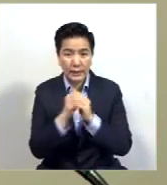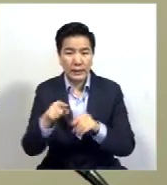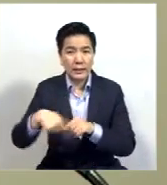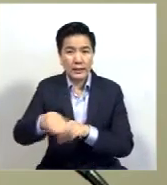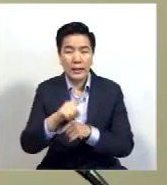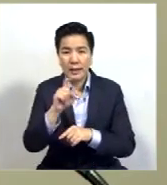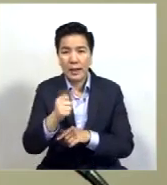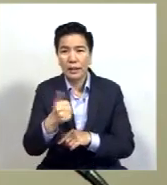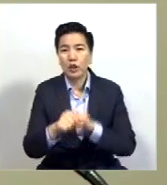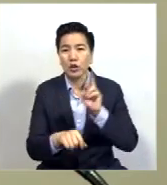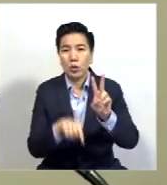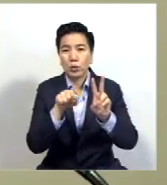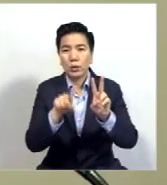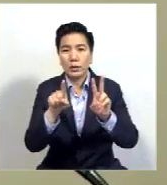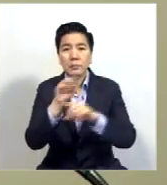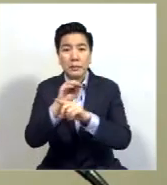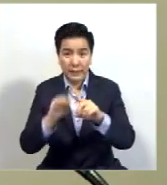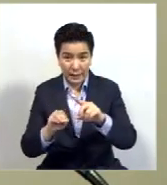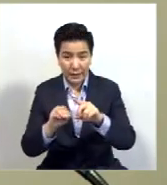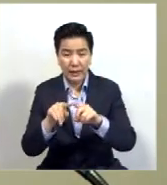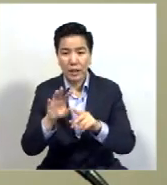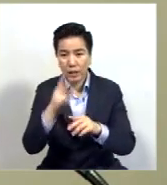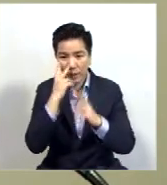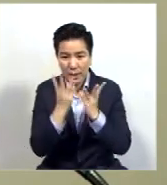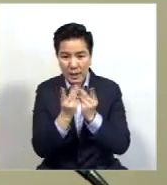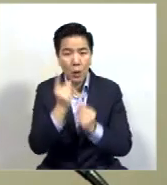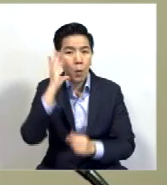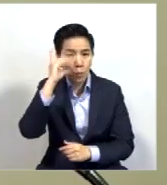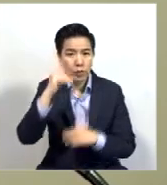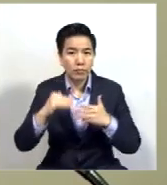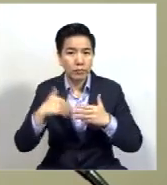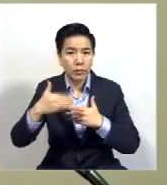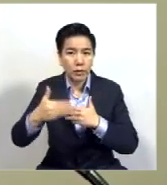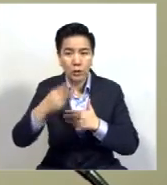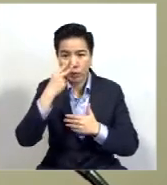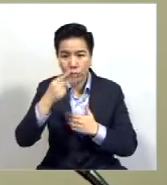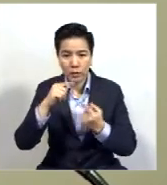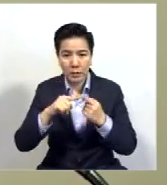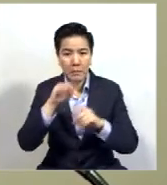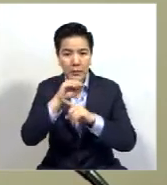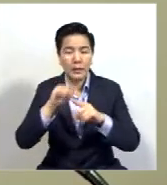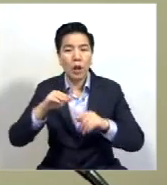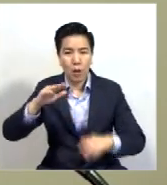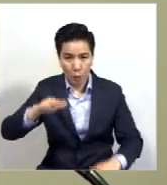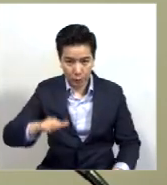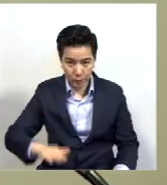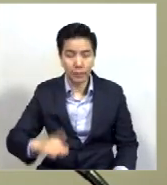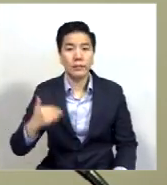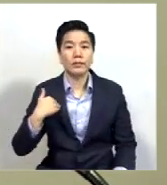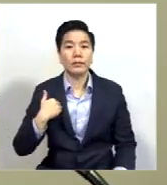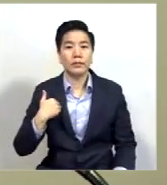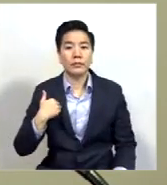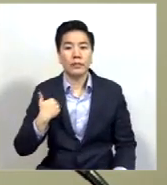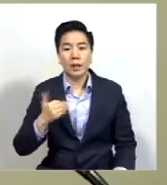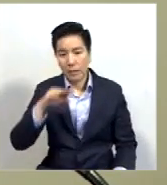สียชีวิตอยู่ที่ 2.1% นะฮะแต่ตัวเลขพรุ่งนี้มะรืนนี้ไล่เข้าไปเนี่ยเปอร์เซ็นต์นี้จะลดลงเรื่อยๆนะครับ